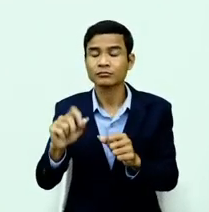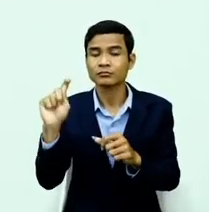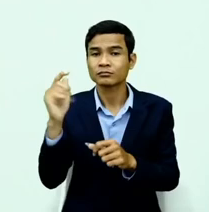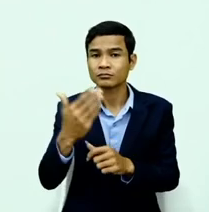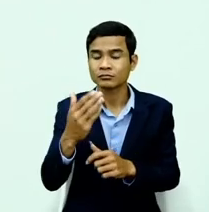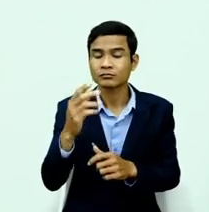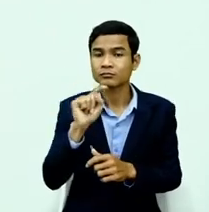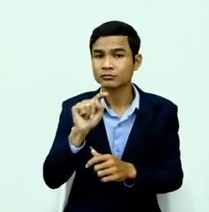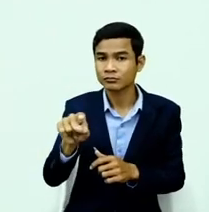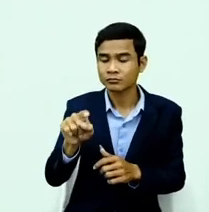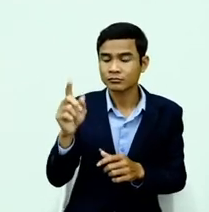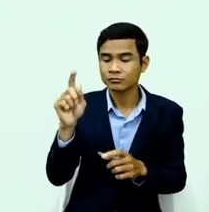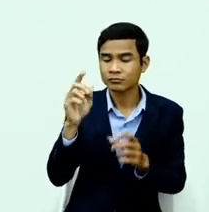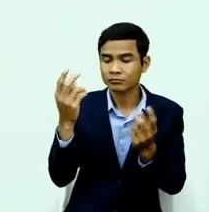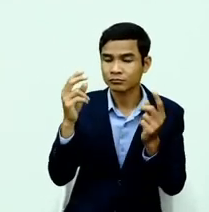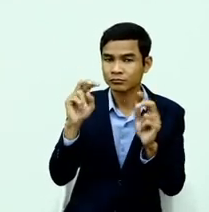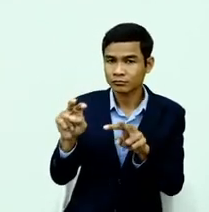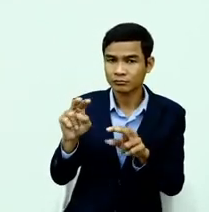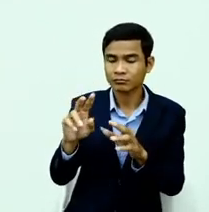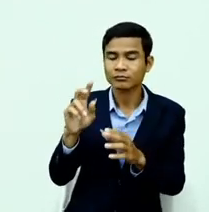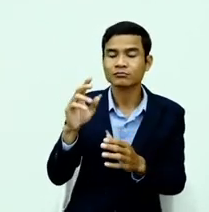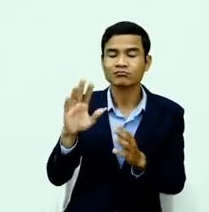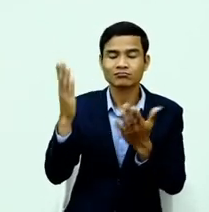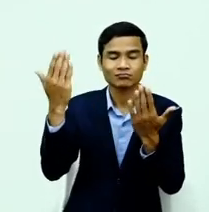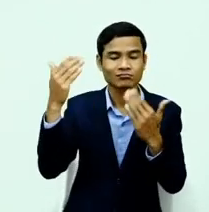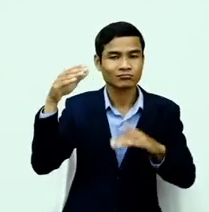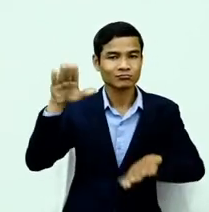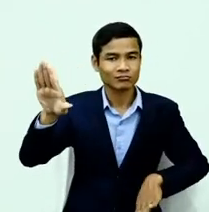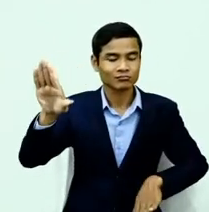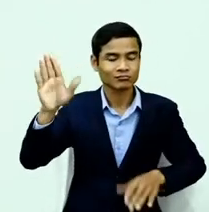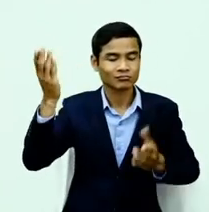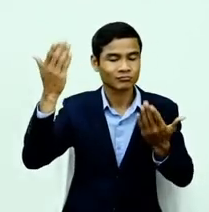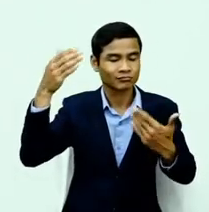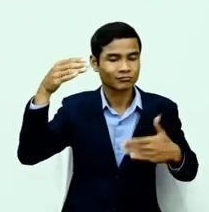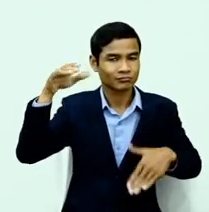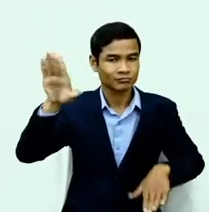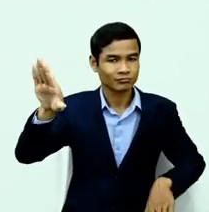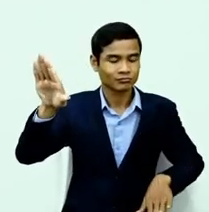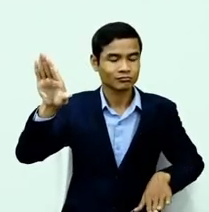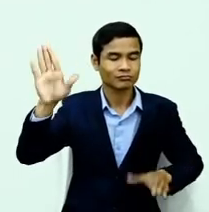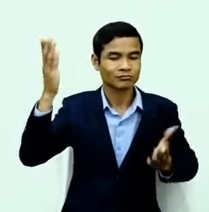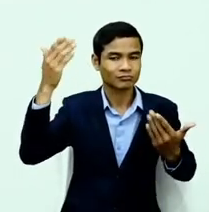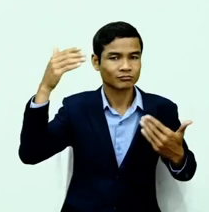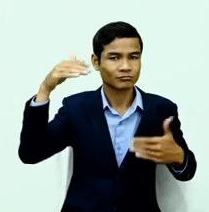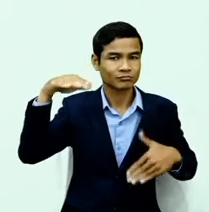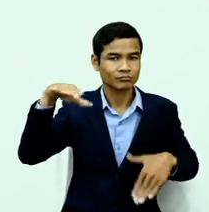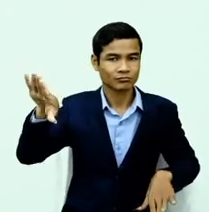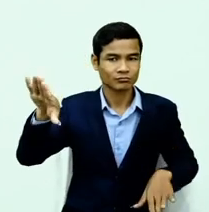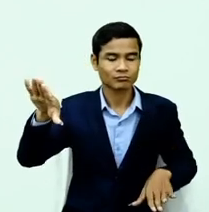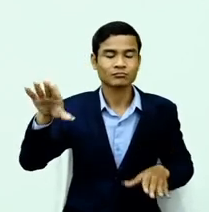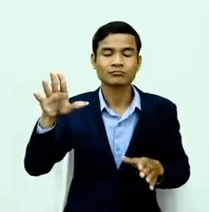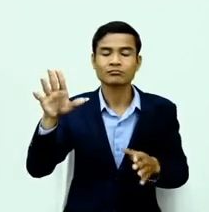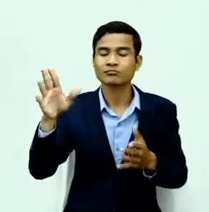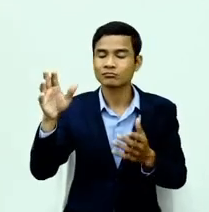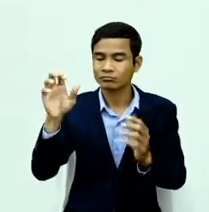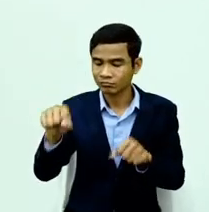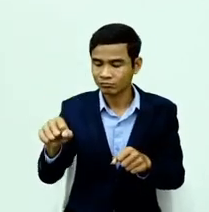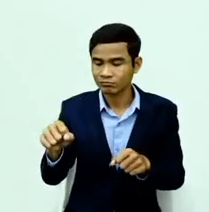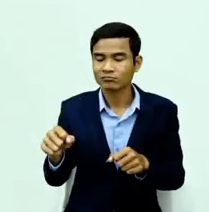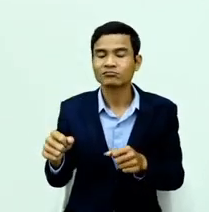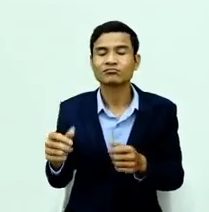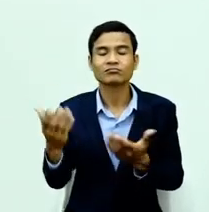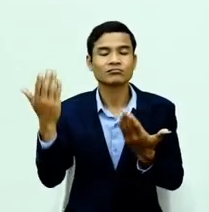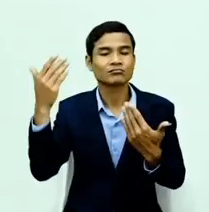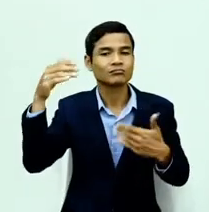nih kon meul ma cha ni ko chi ruk apsara da sros saat cha robas jeung na kon cha kon meul ta nien